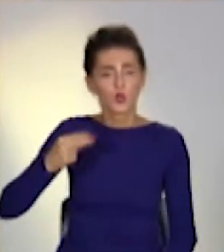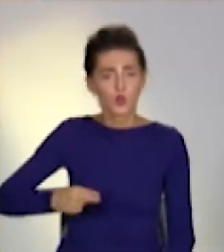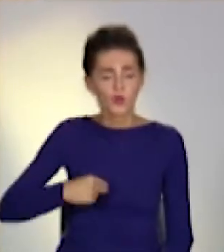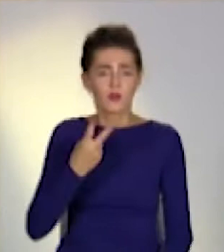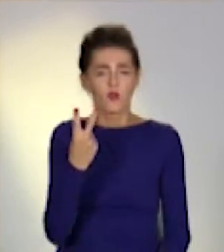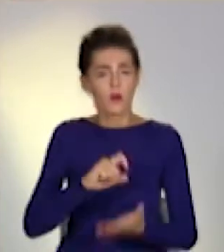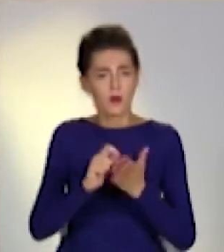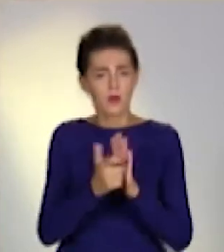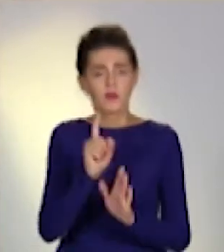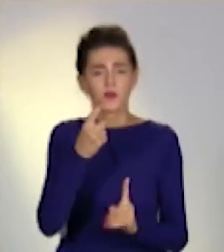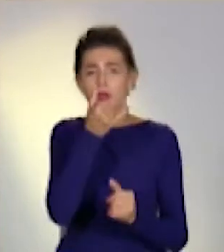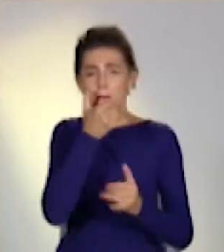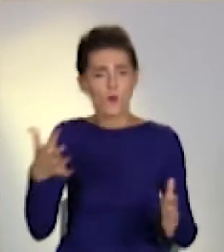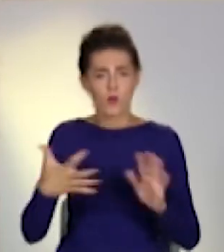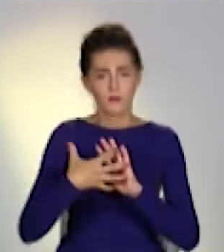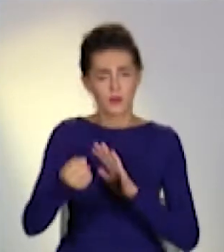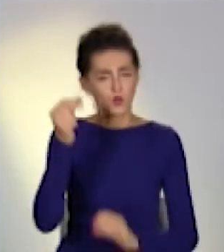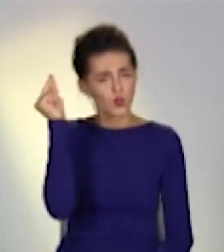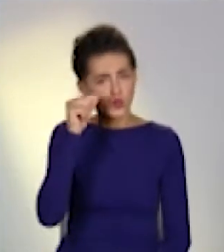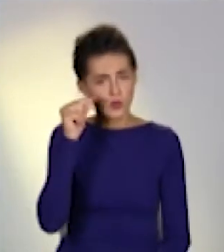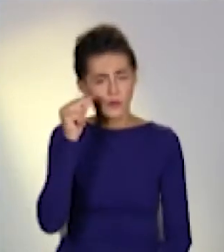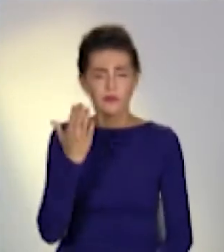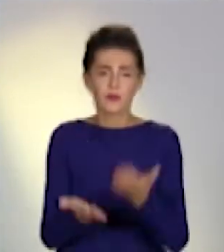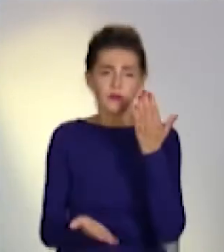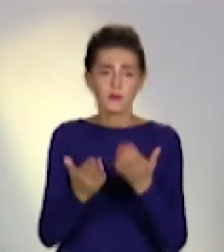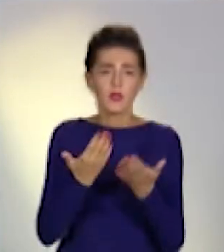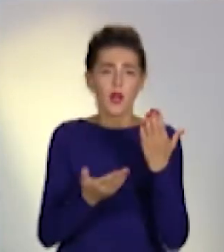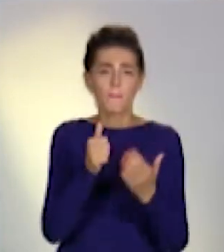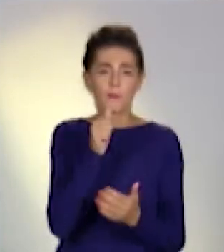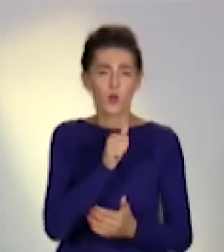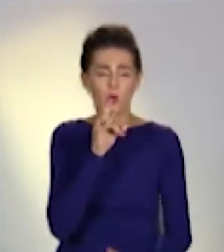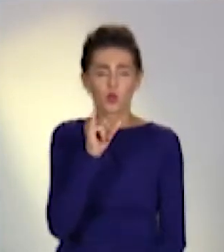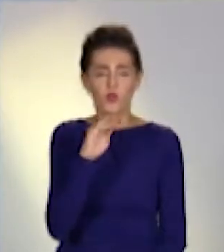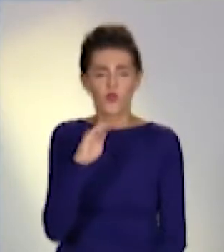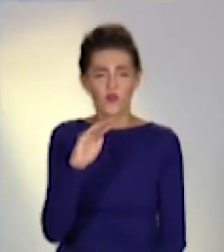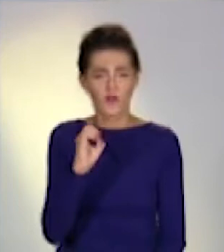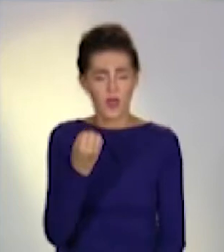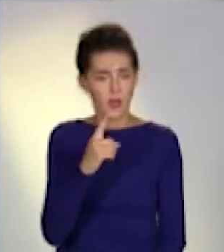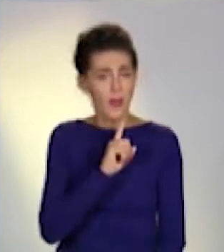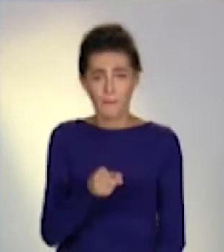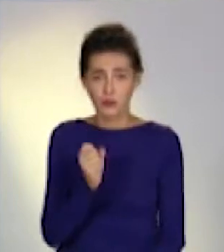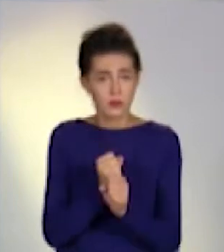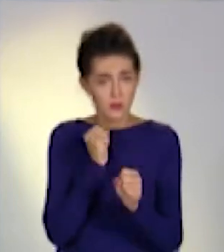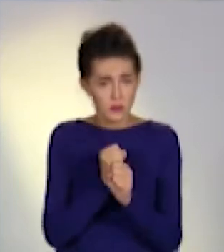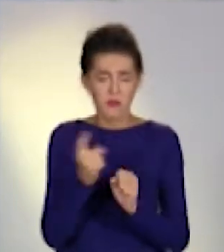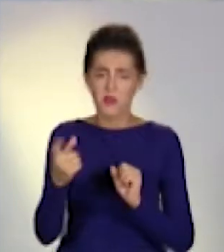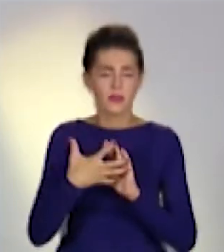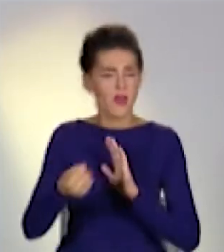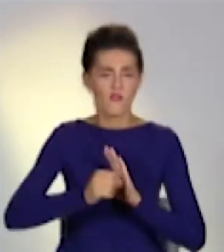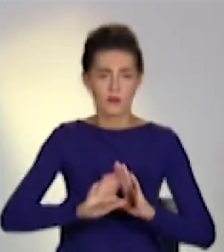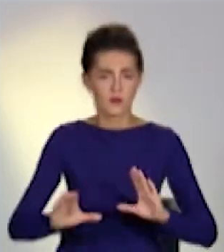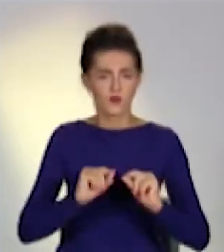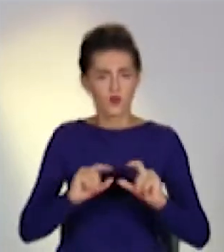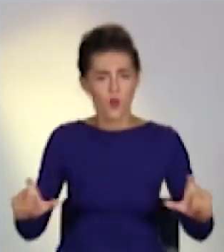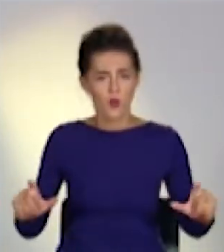не зможе потрапити на деякі заняття. Якщо ти про профі не пройдеш, то ти в фізкультуру не допускаєшся. Навіть